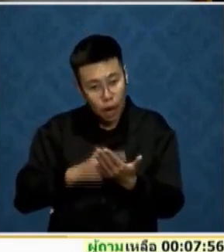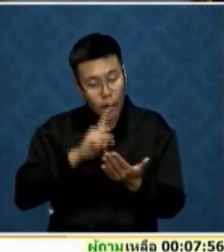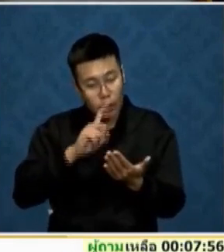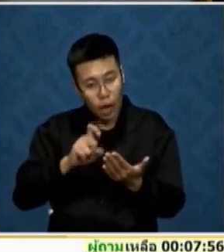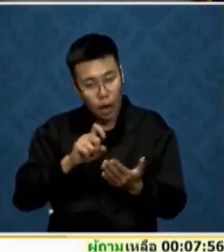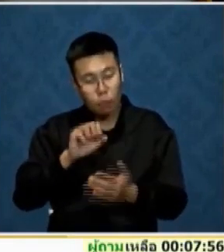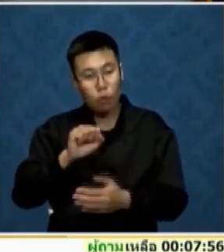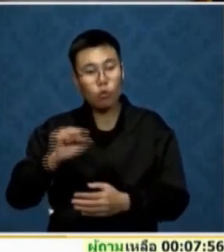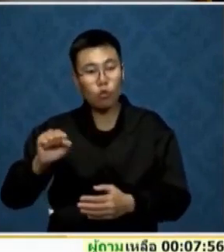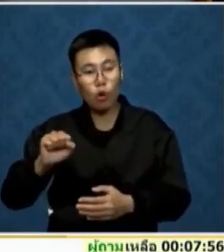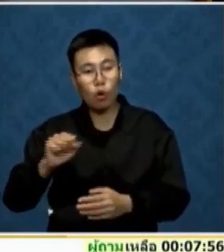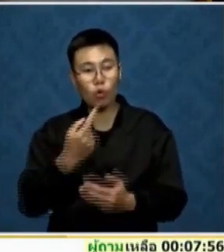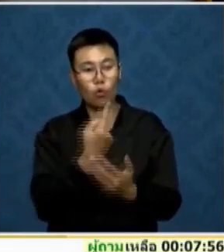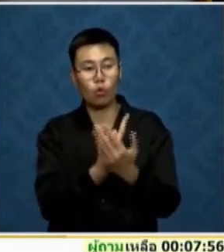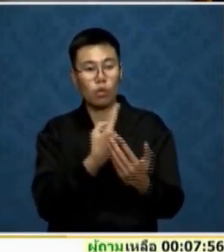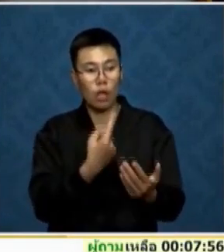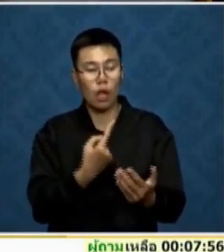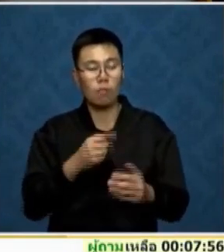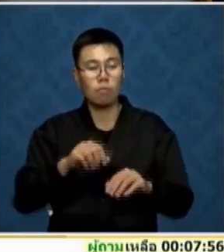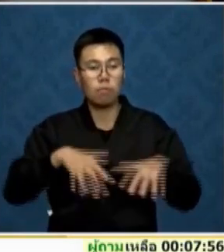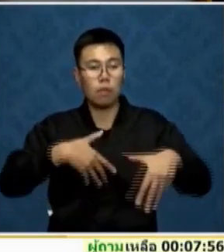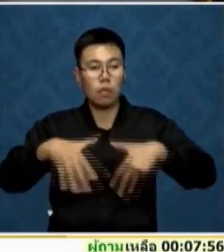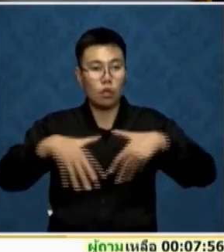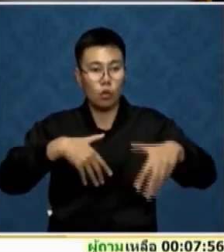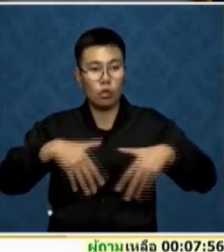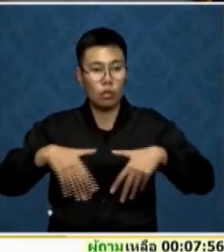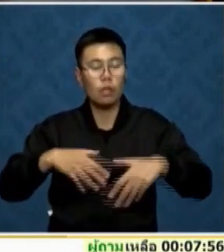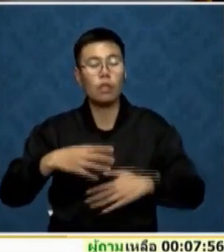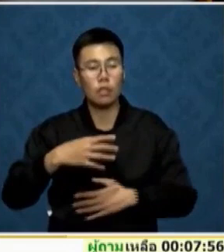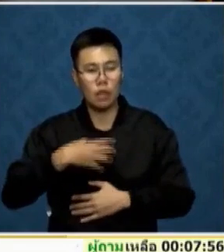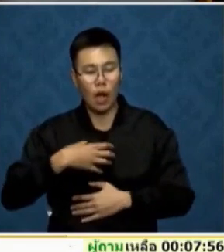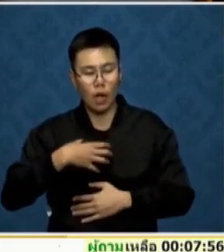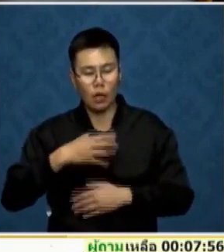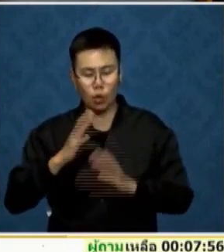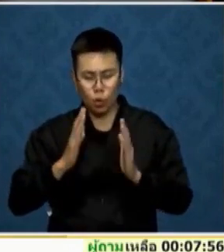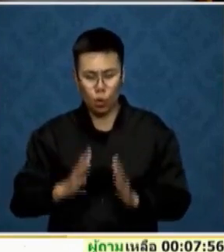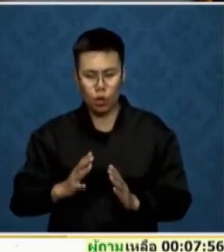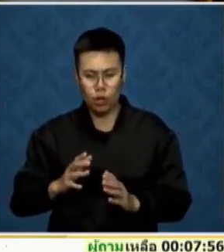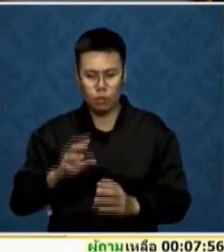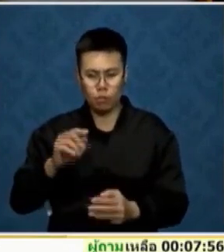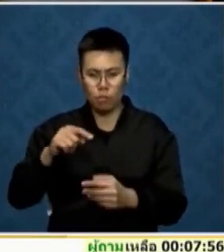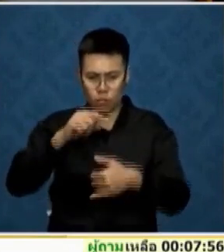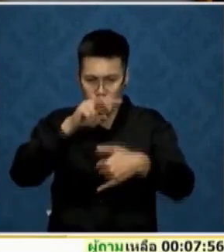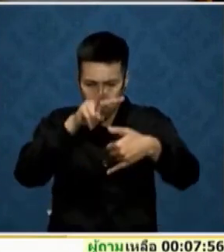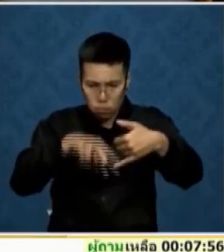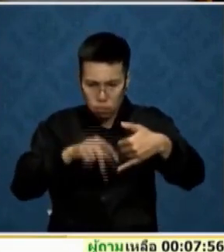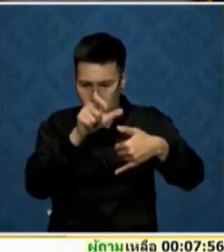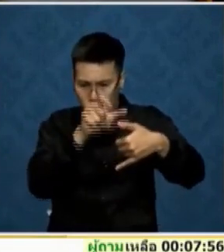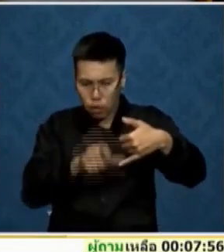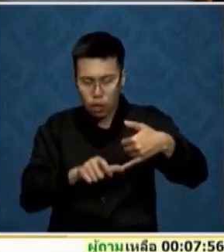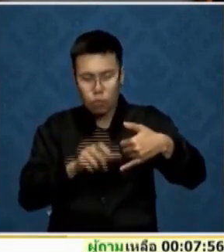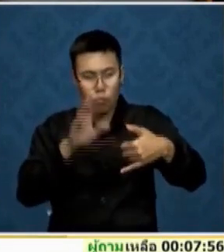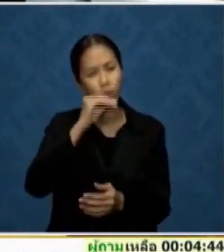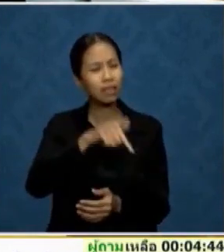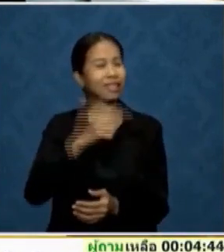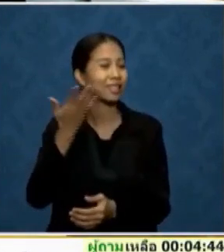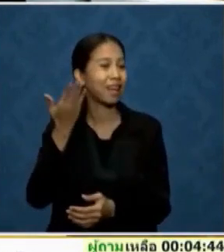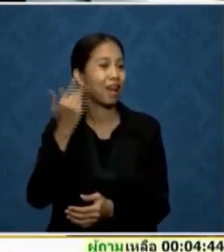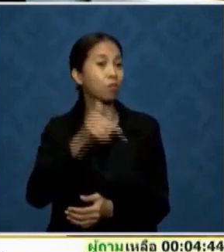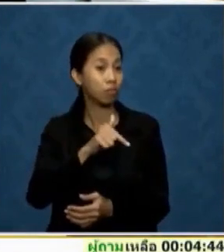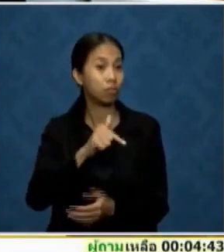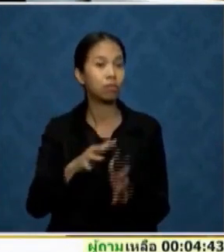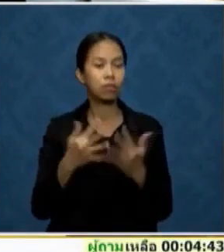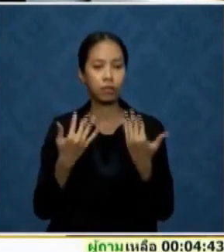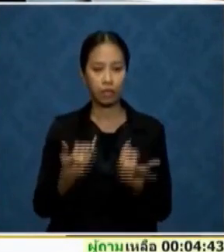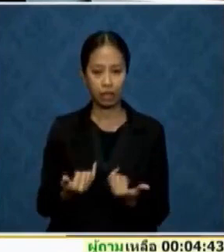แทนก็คือพันตำรวจเอกพัฒน์ธงทิวดามาพงศ์นะฮะซึ่งก็ คนละตำแหน่งนี่คะกลุ่มศักดิ์ก็แจ้งว่าเป็น